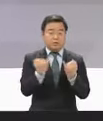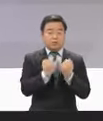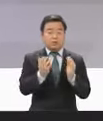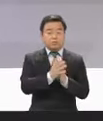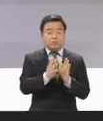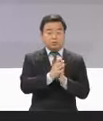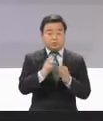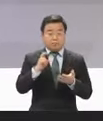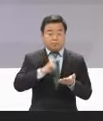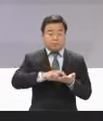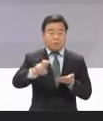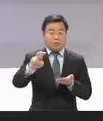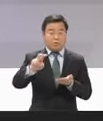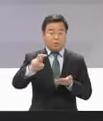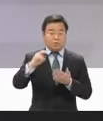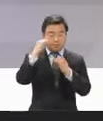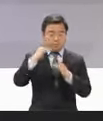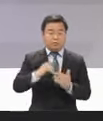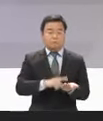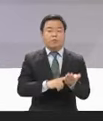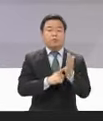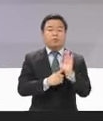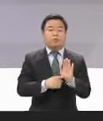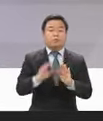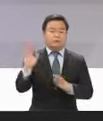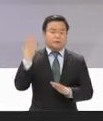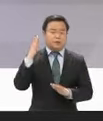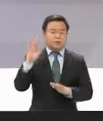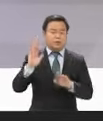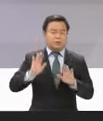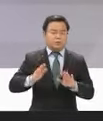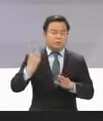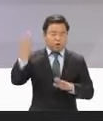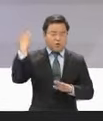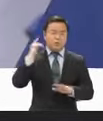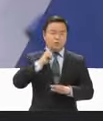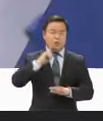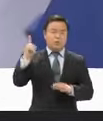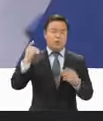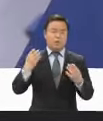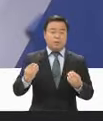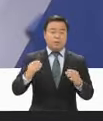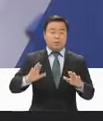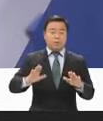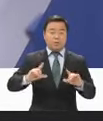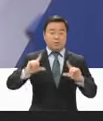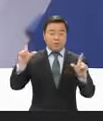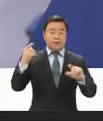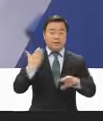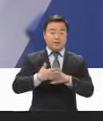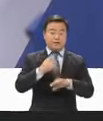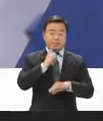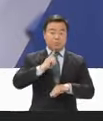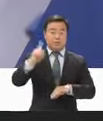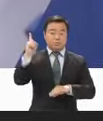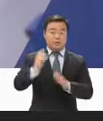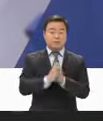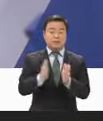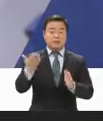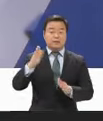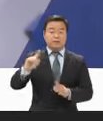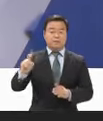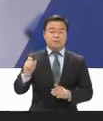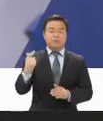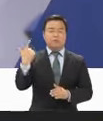예, 그러니까 최근에 그러니까 올해 들어서 지난번 소송은 이제 일단락됐고 올해 들어서 또 다른 소송이 제기가 됐는데 16억